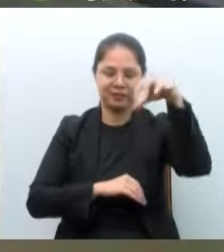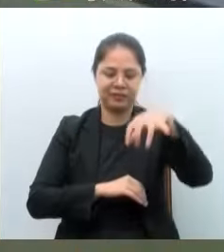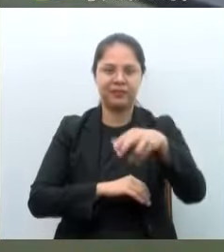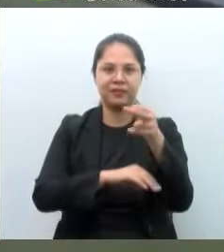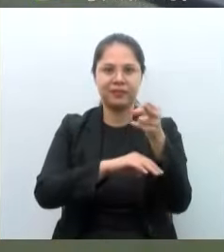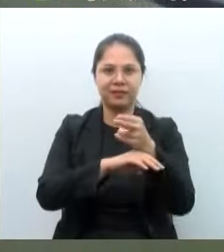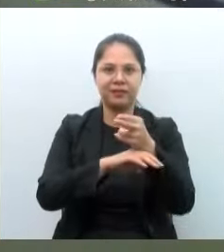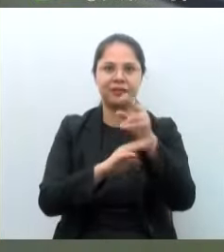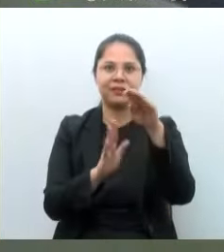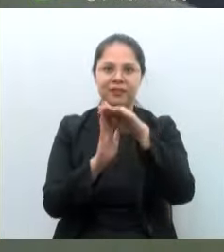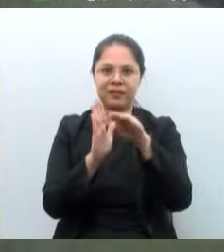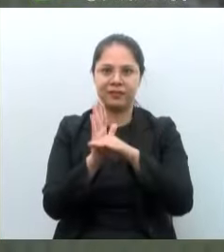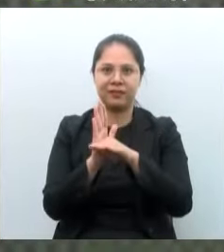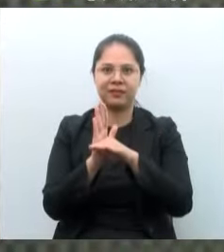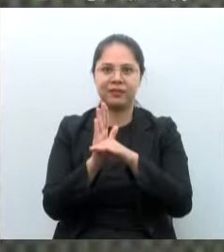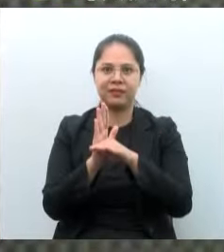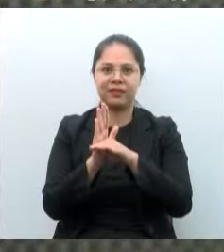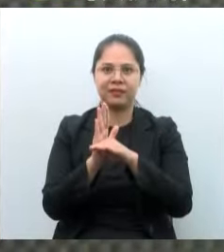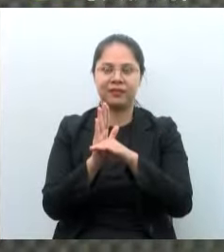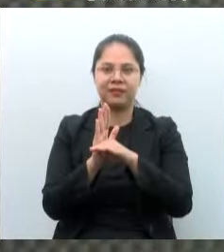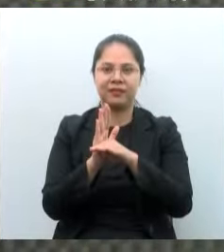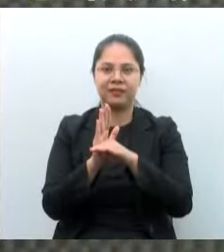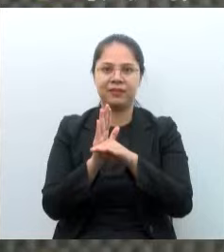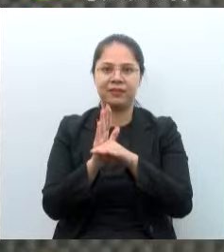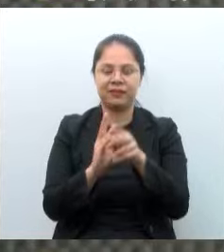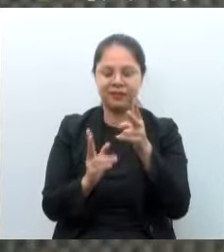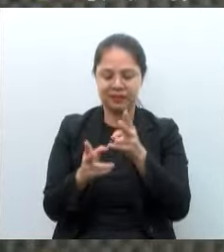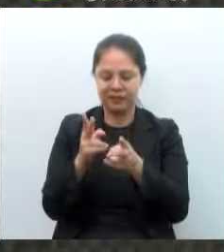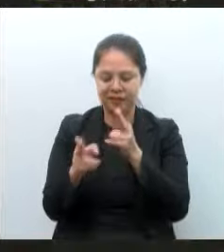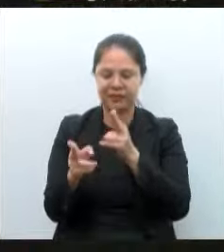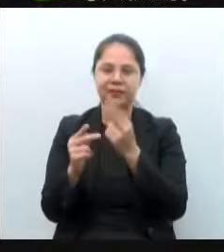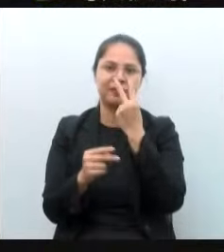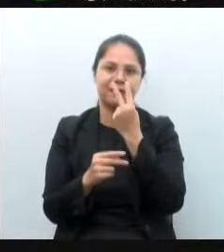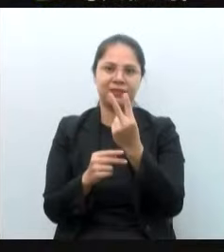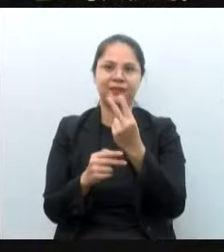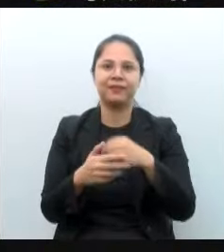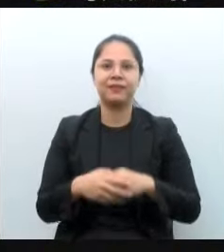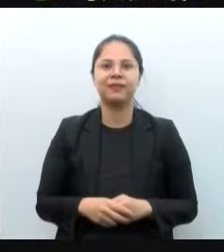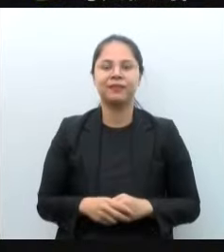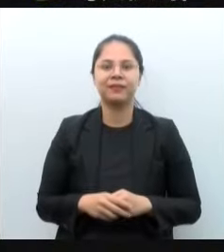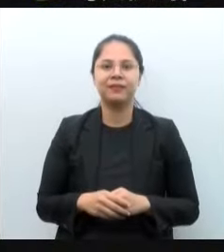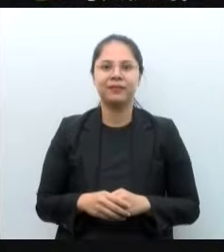ถึงขั้นตอนหลังจากเสร็จสิ้นออกกองเรียบร้อยแล้วครับผม